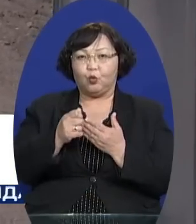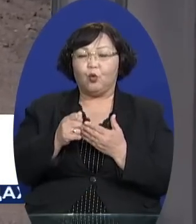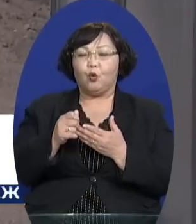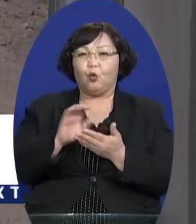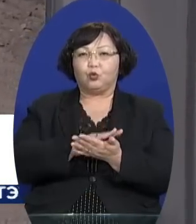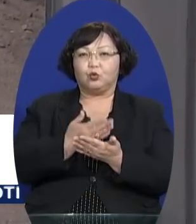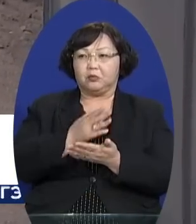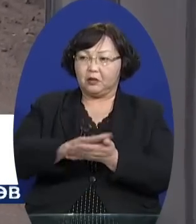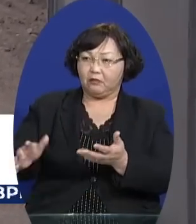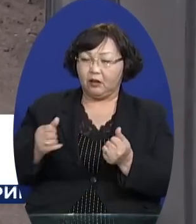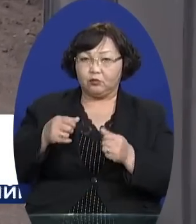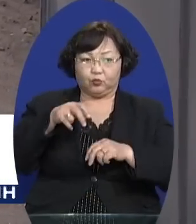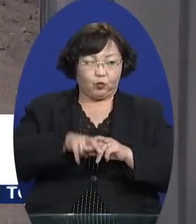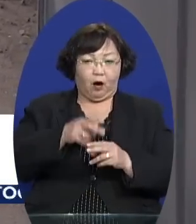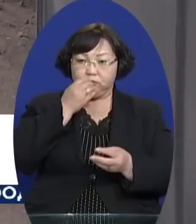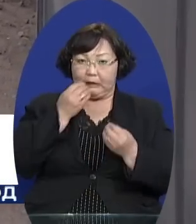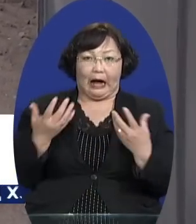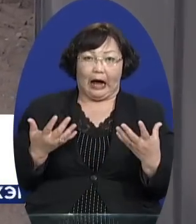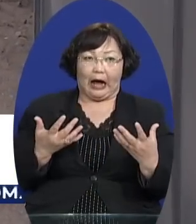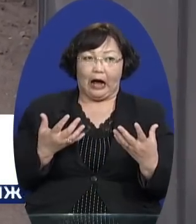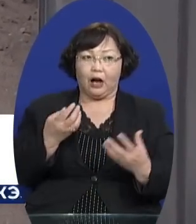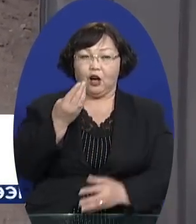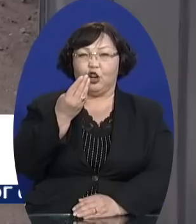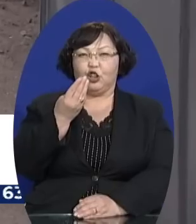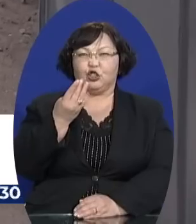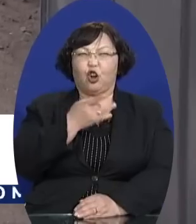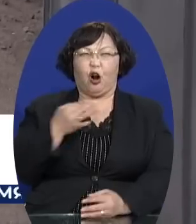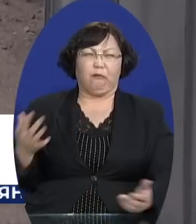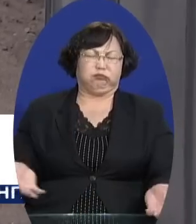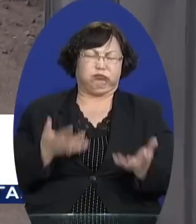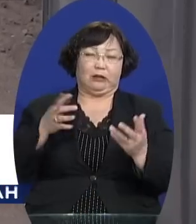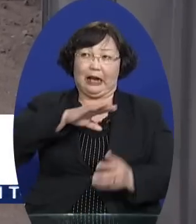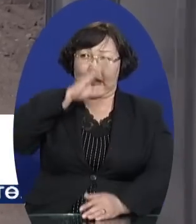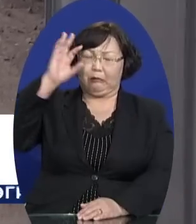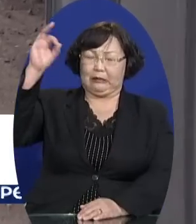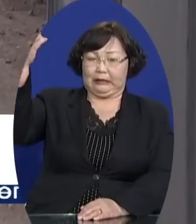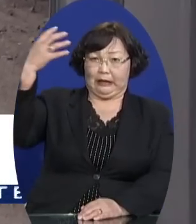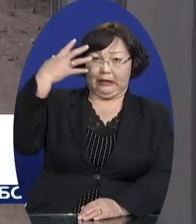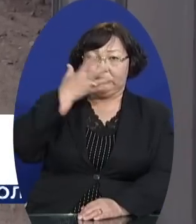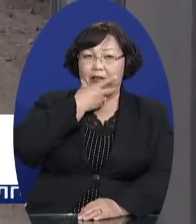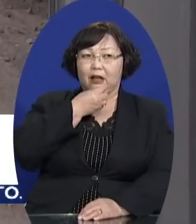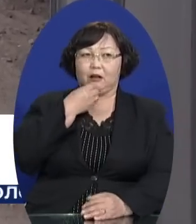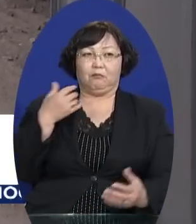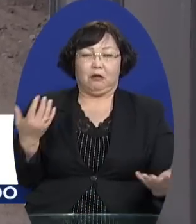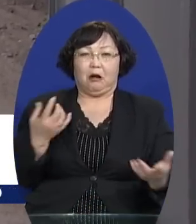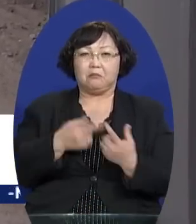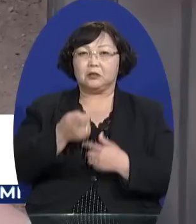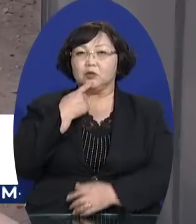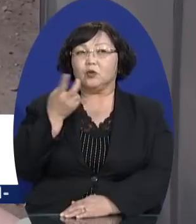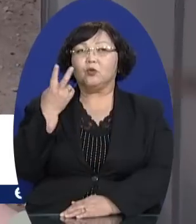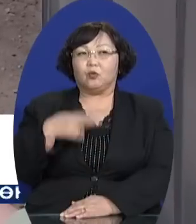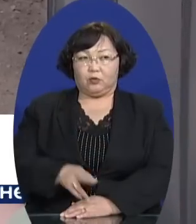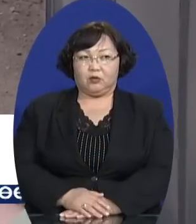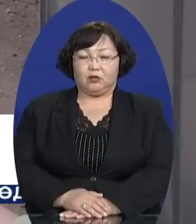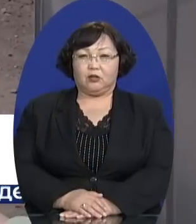үү, яах үү, нөгөө шорон донд, халуун наран донд хаачих үү, басалтч аюу хүнд судлан л штэ.